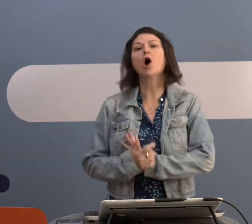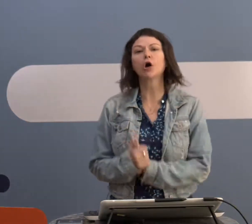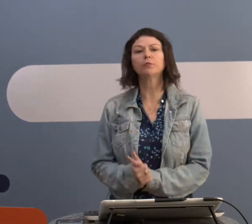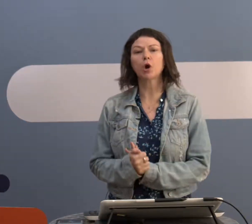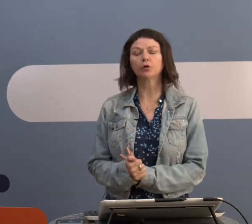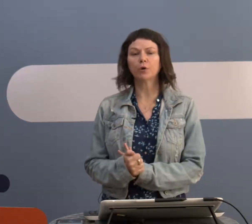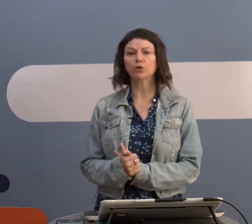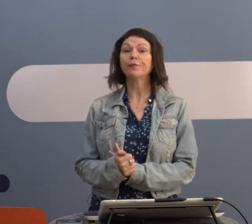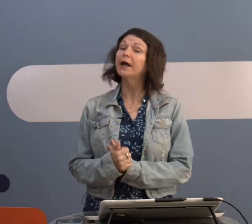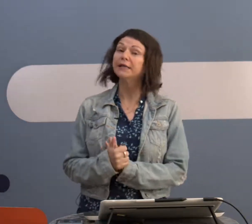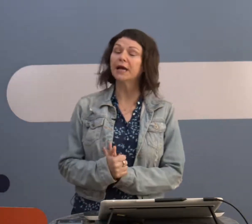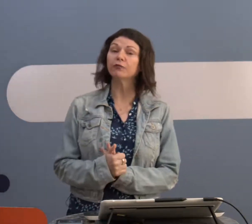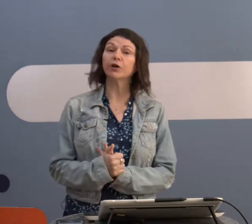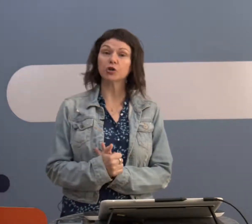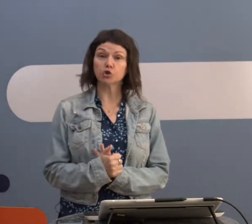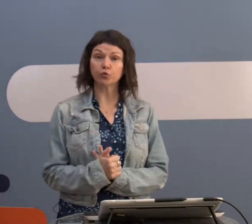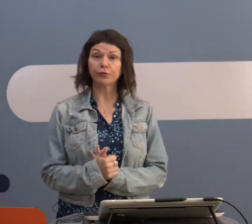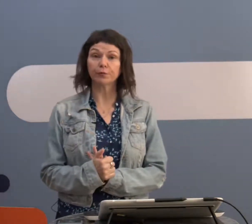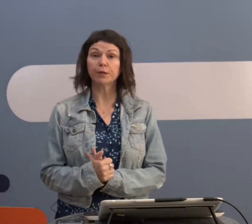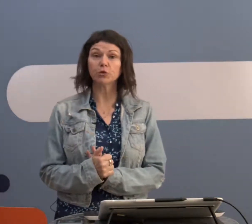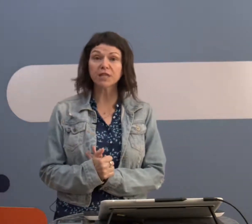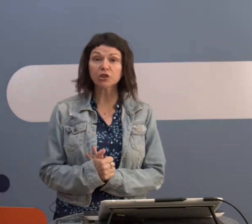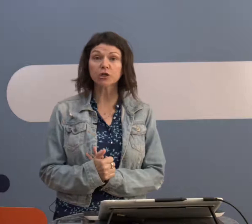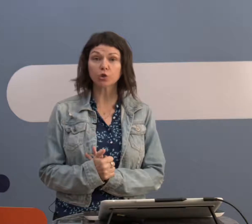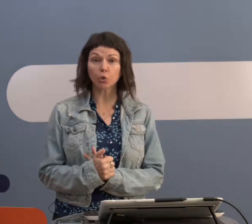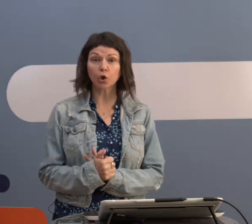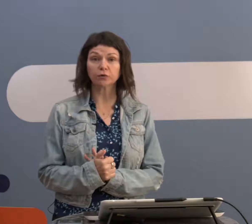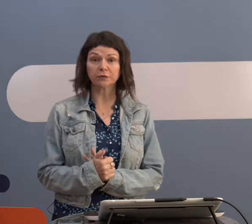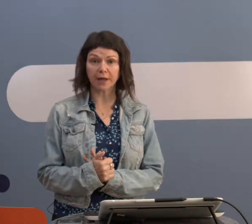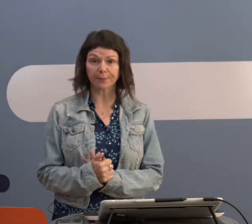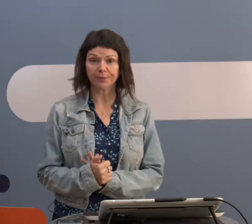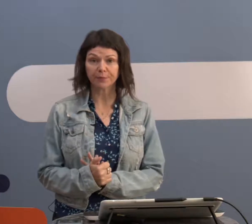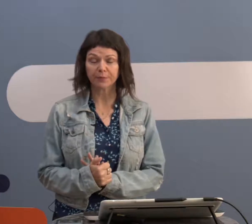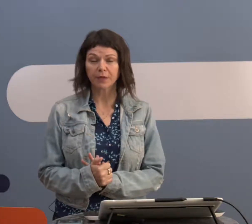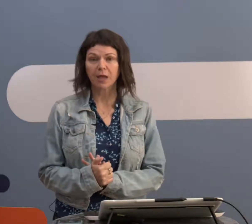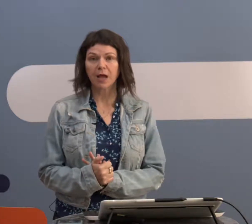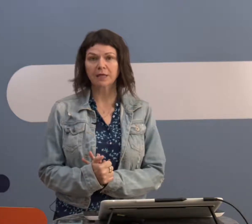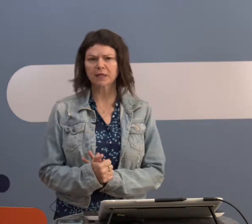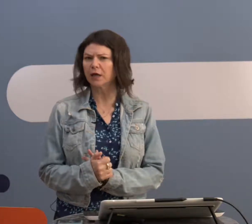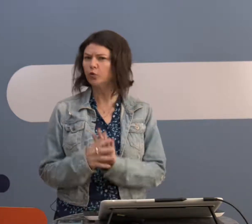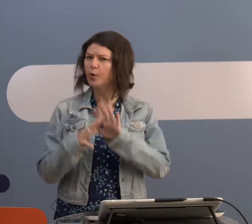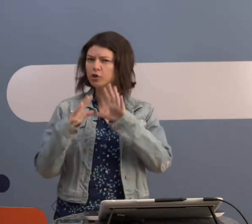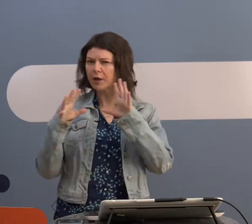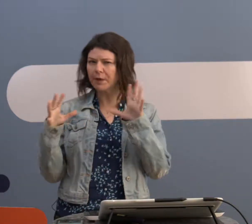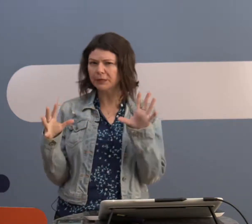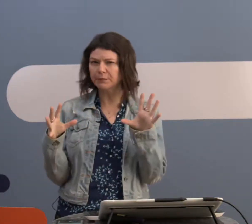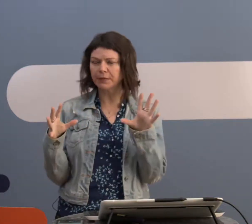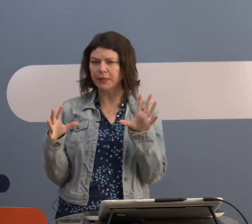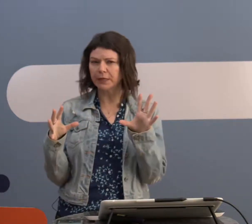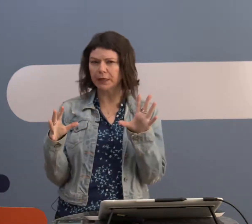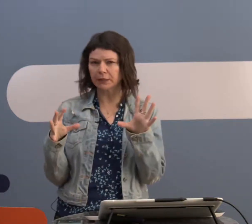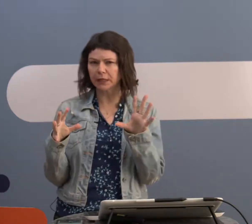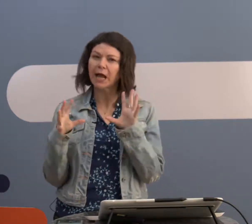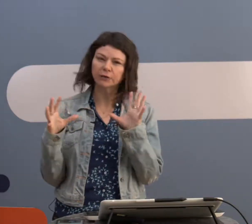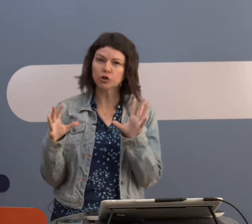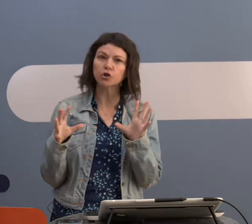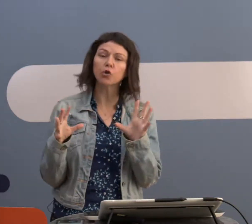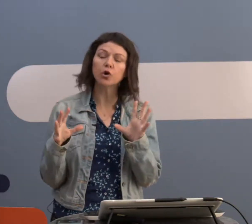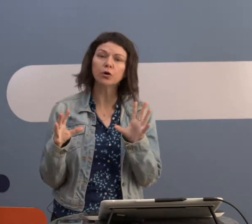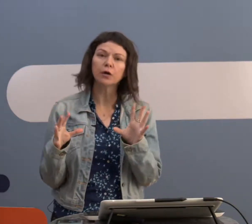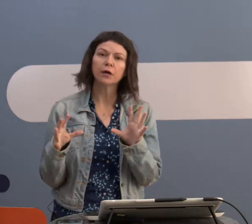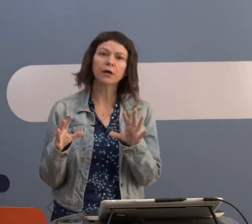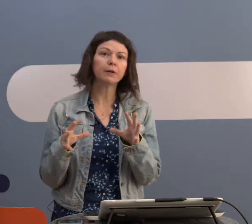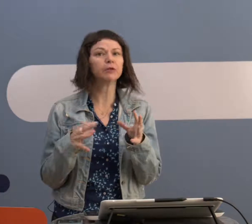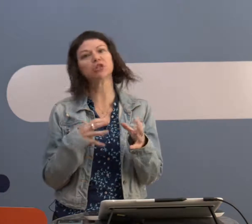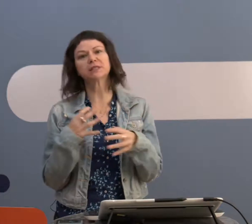סרטון מאוד מאוד מאוד מעניין וחשוב בנושא של זכויות אדם. אז אנחנו, כמו שאמרתי בתחילת